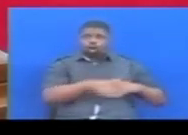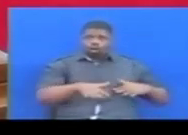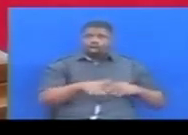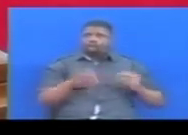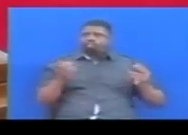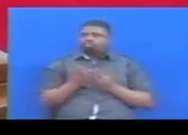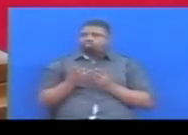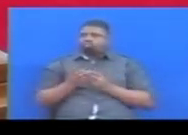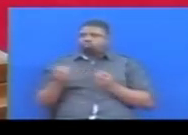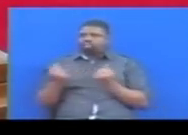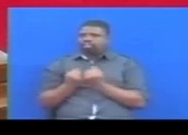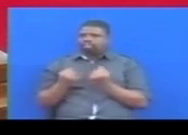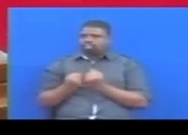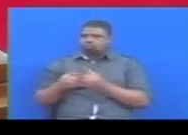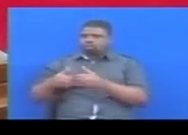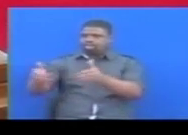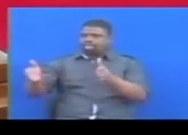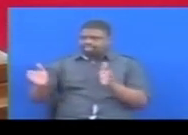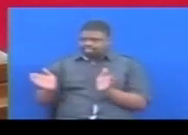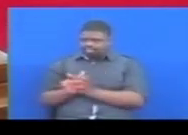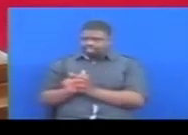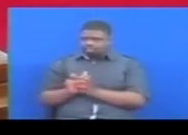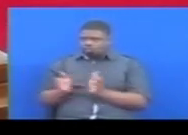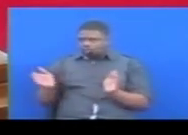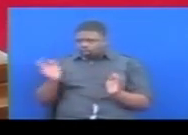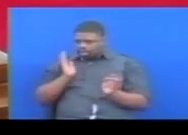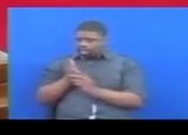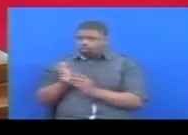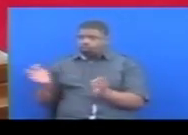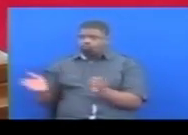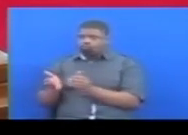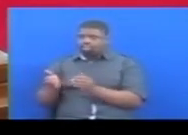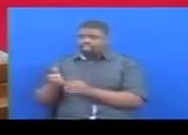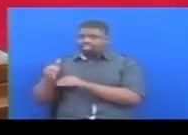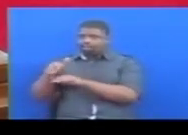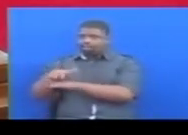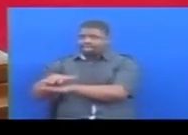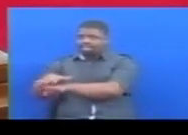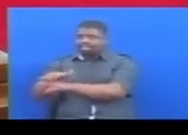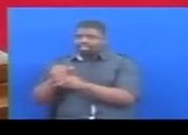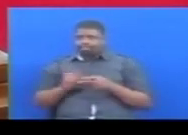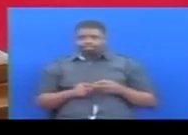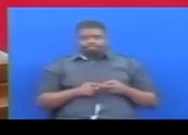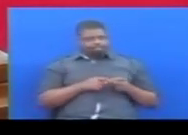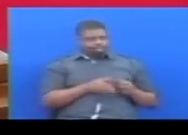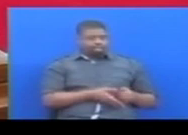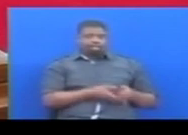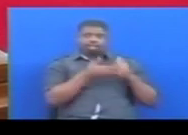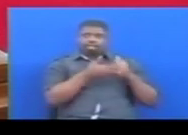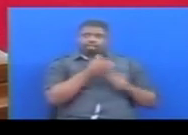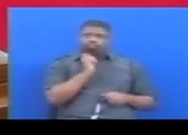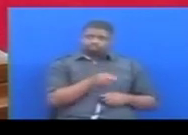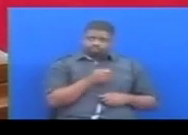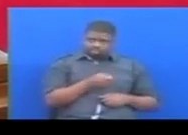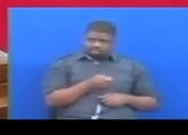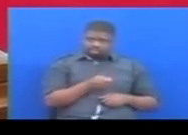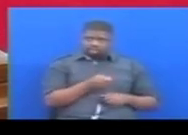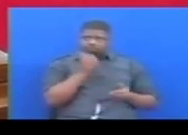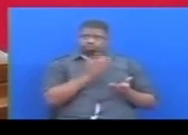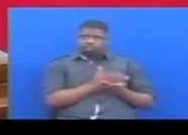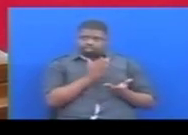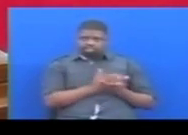vile utengenezaji wa cages kwa ajili ya kufugaji wa samaki. Mheshimiwa Naibu Spika, naomba nimhakikishie Mheshimiwa